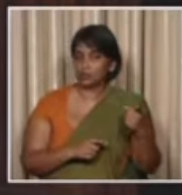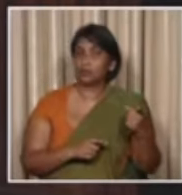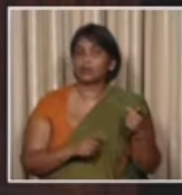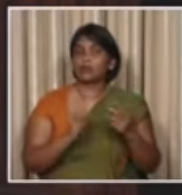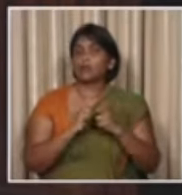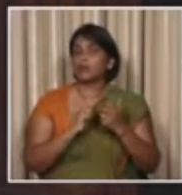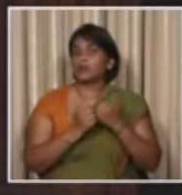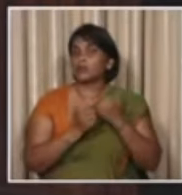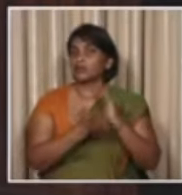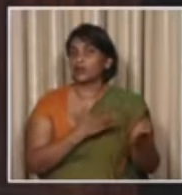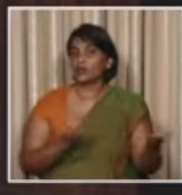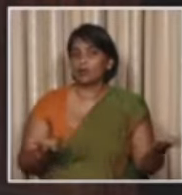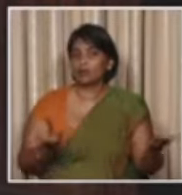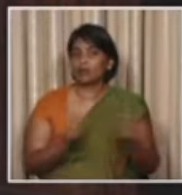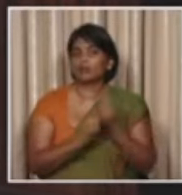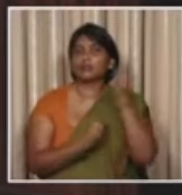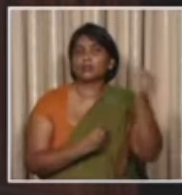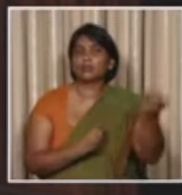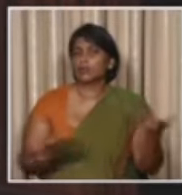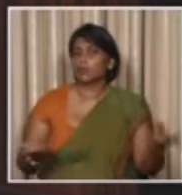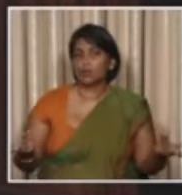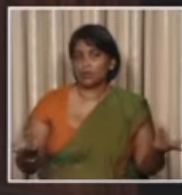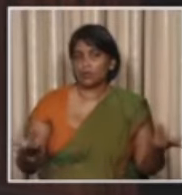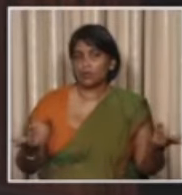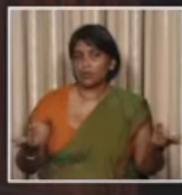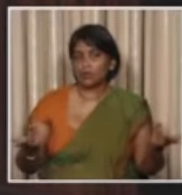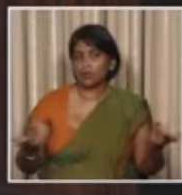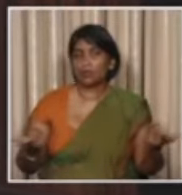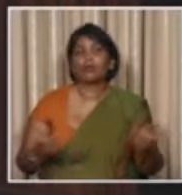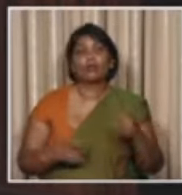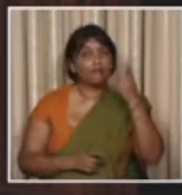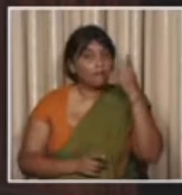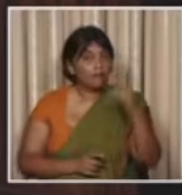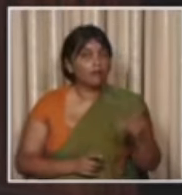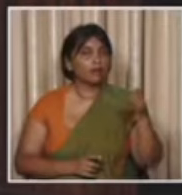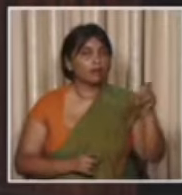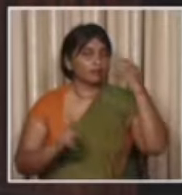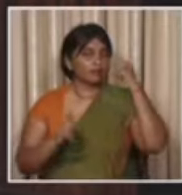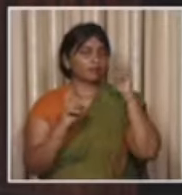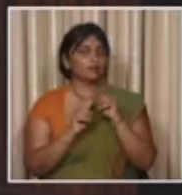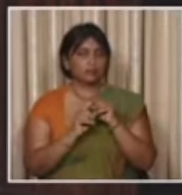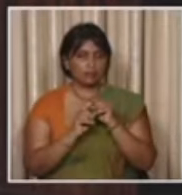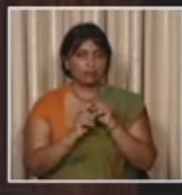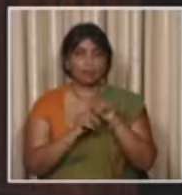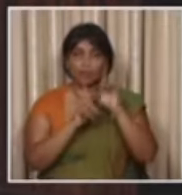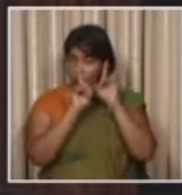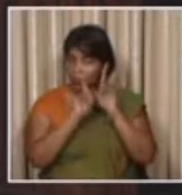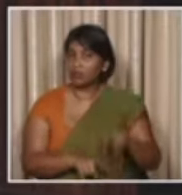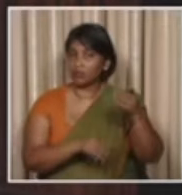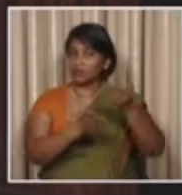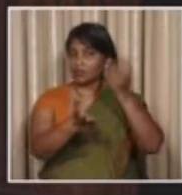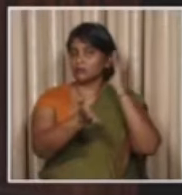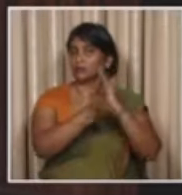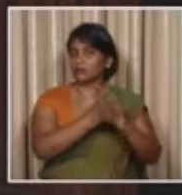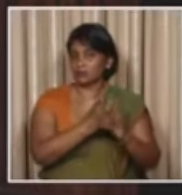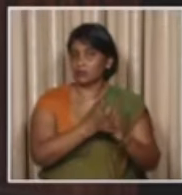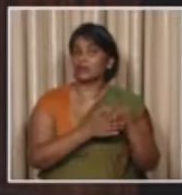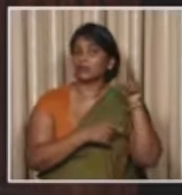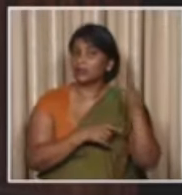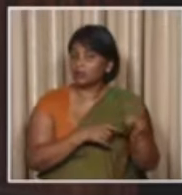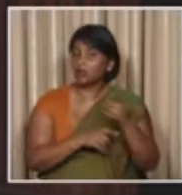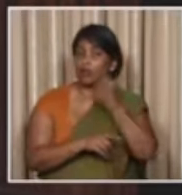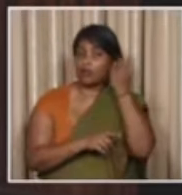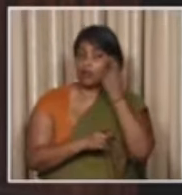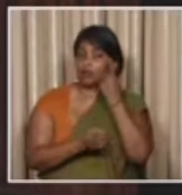වෙලා තියෙන්නේ? මොනවද හම්බෙලා තියෙන්නේ ඒගොල්ලන්ට? අන්න එතනට යන්න. අන්න ඒ අයට සේවය කරන්න. ඊළඟට මේකේ